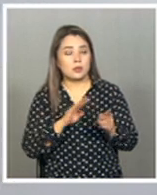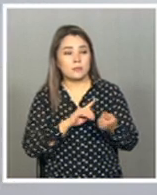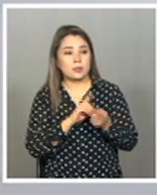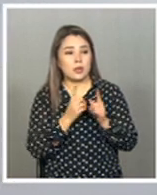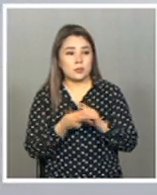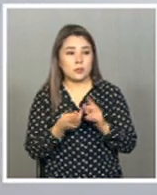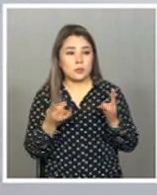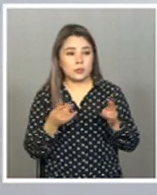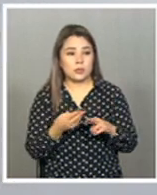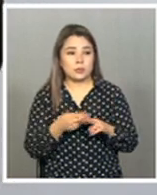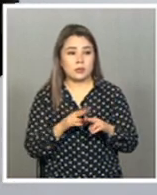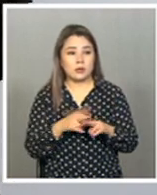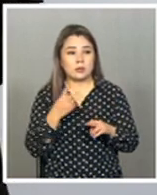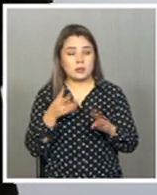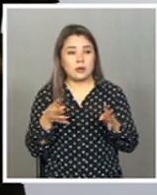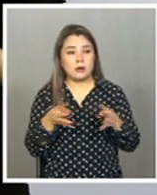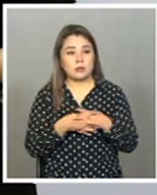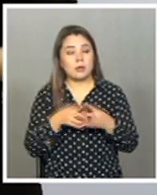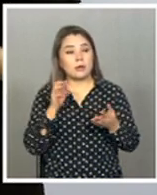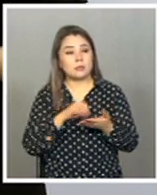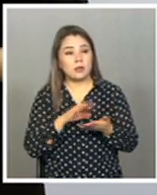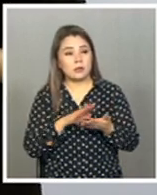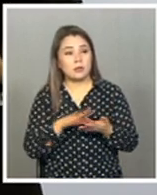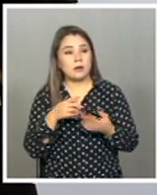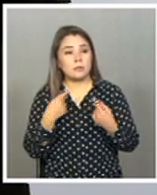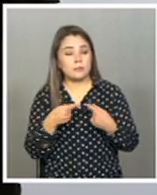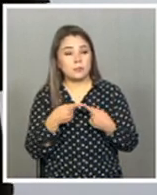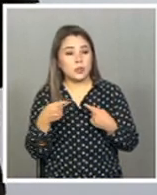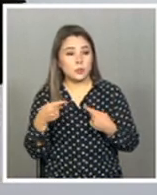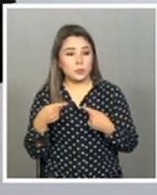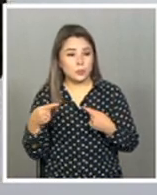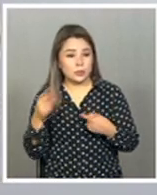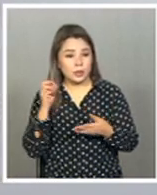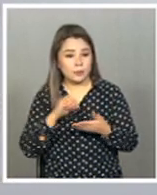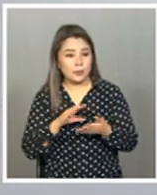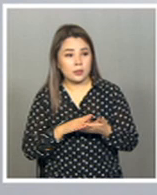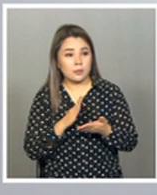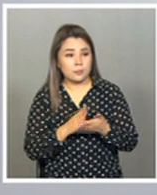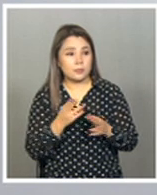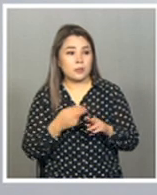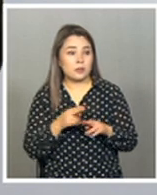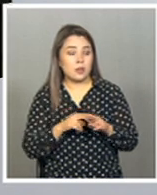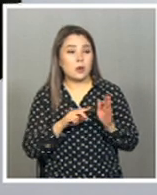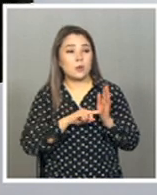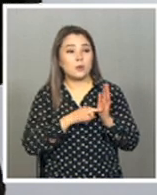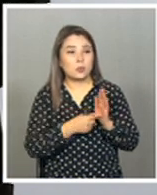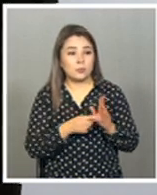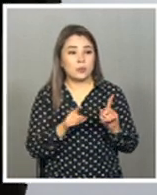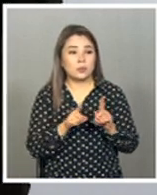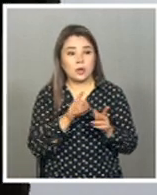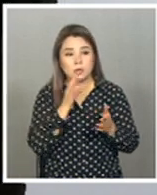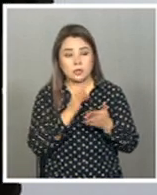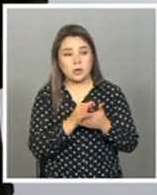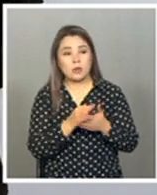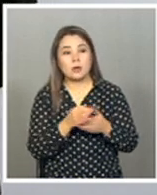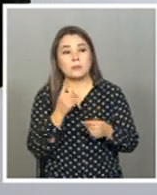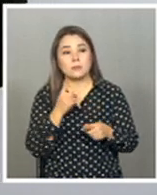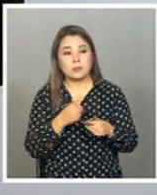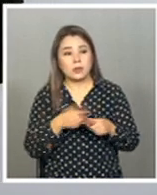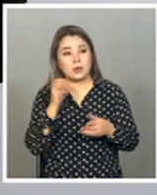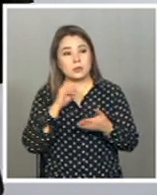бұл 2 аралас санның да таңбалары минус, ендеше бұл жерде көбейтіндінің мәні оң сан болады.